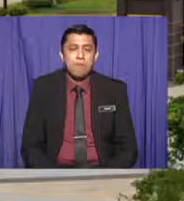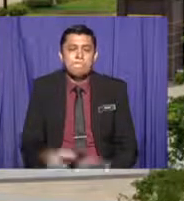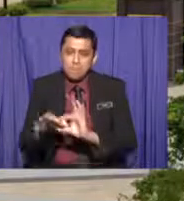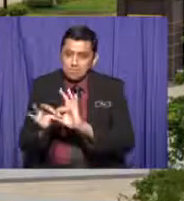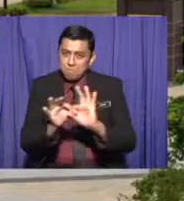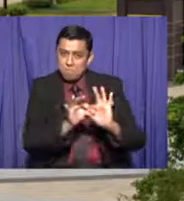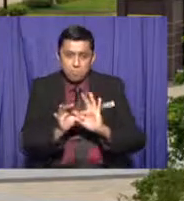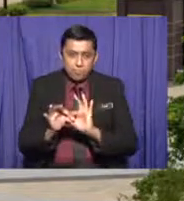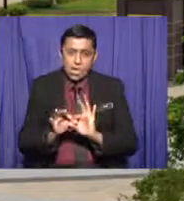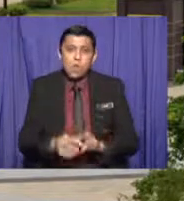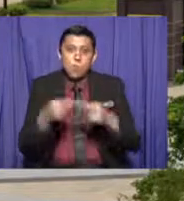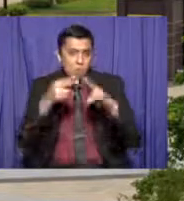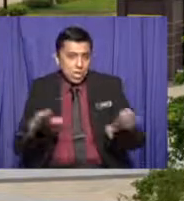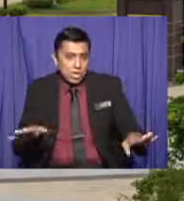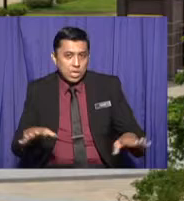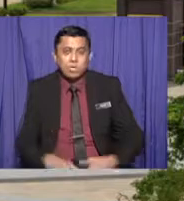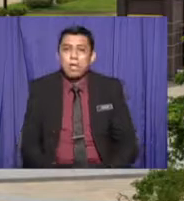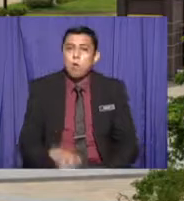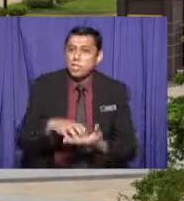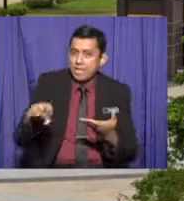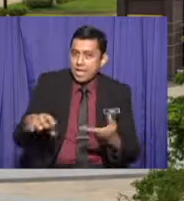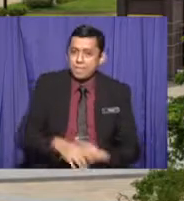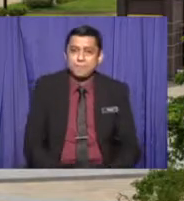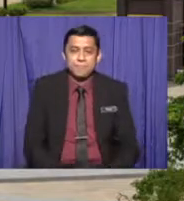Perpaduan dan keharmonian terjejas.